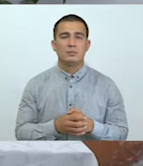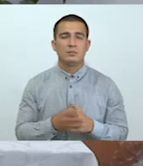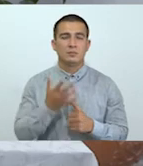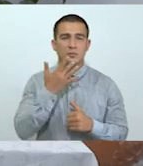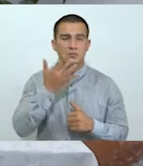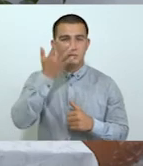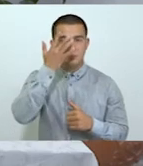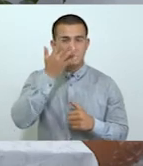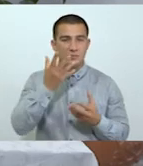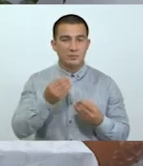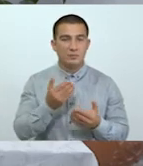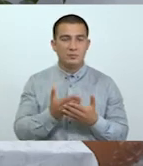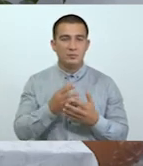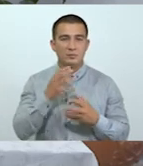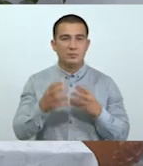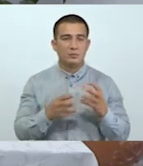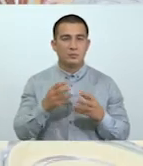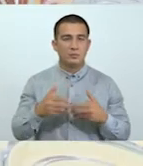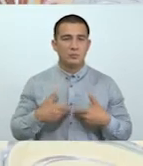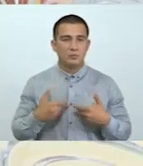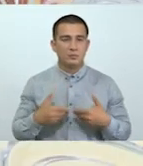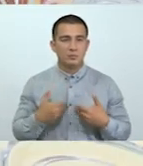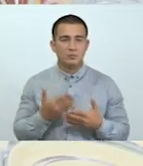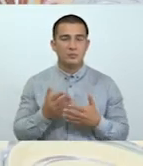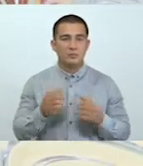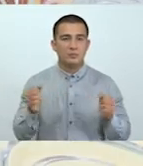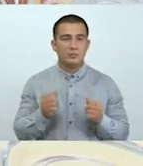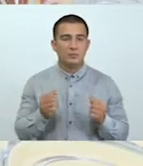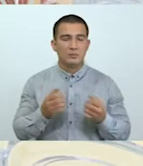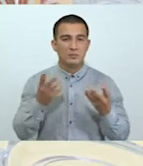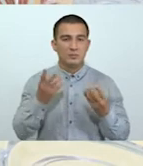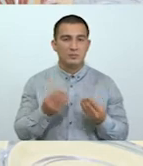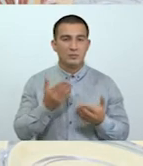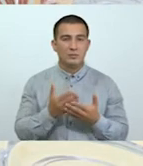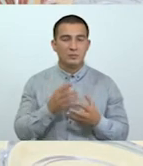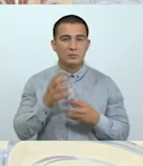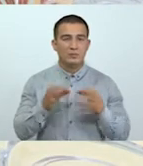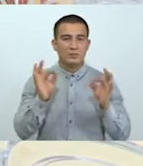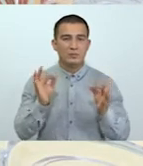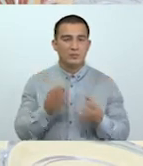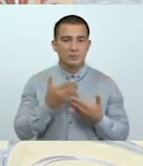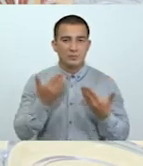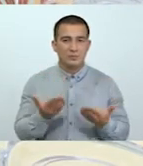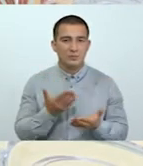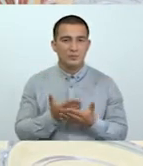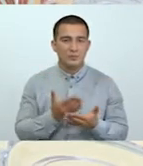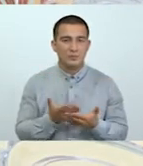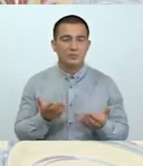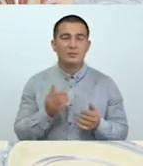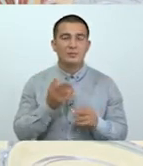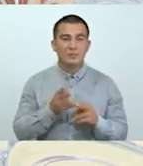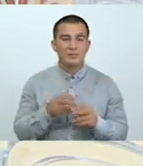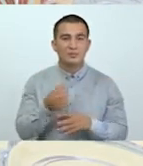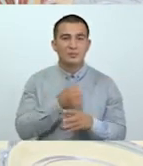Yoz faslida pomidordan foydalanamiz. Qish faslida bonkaga yopilgan